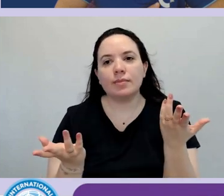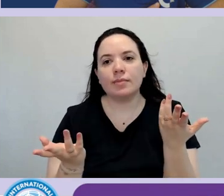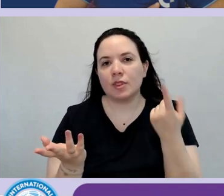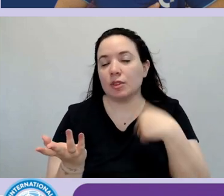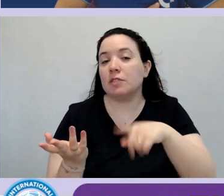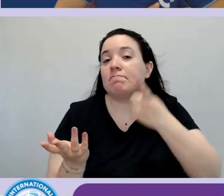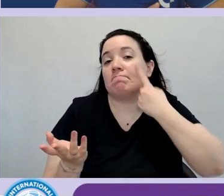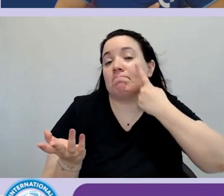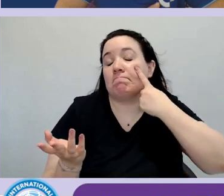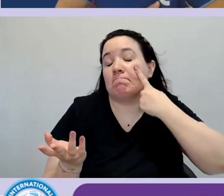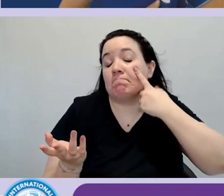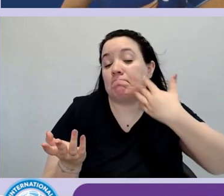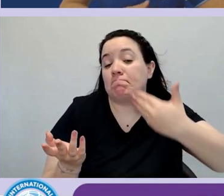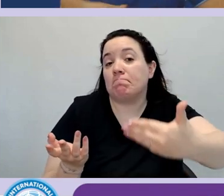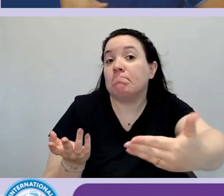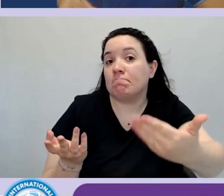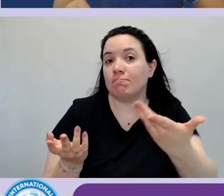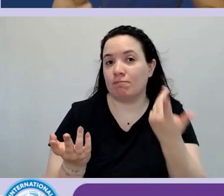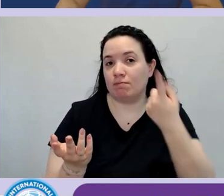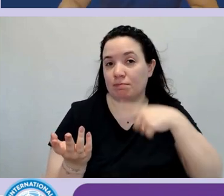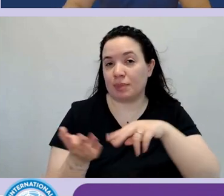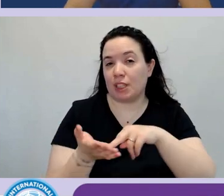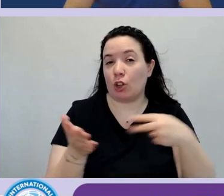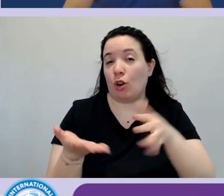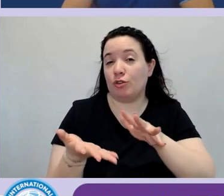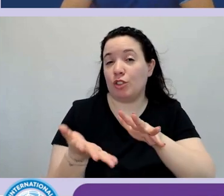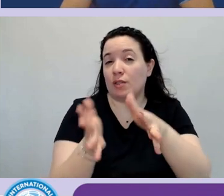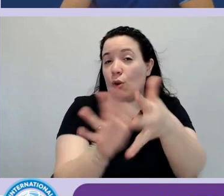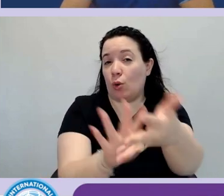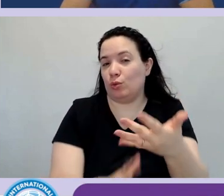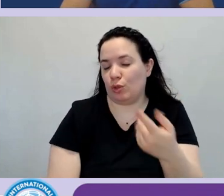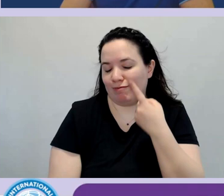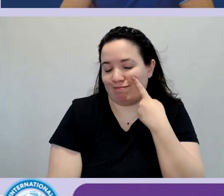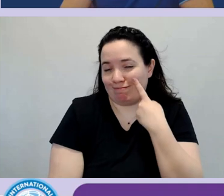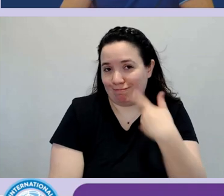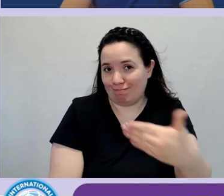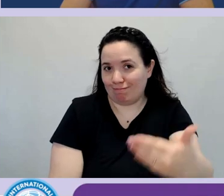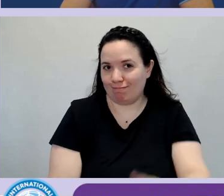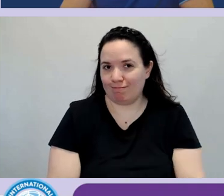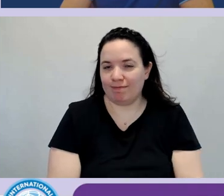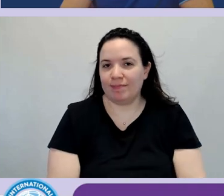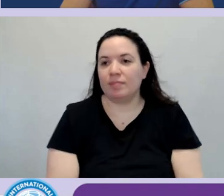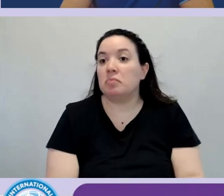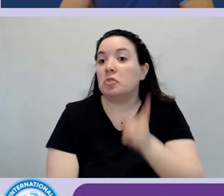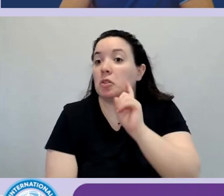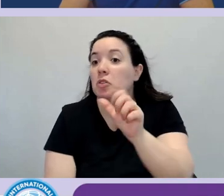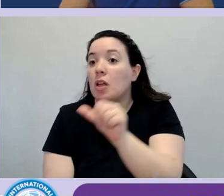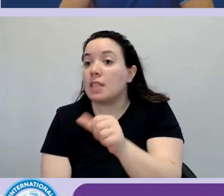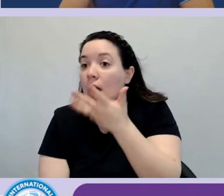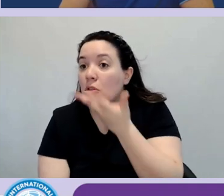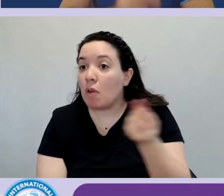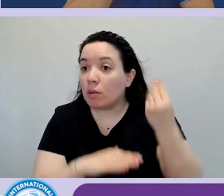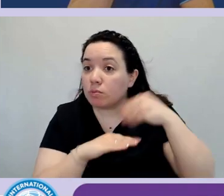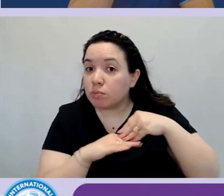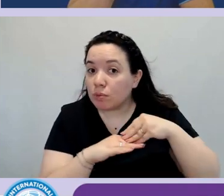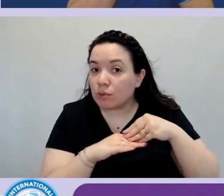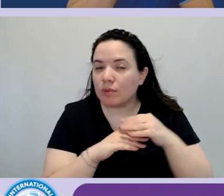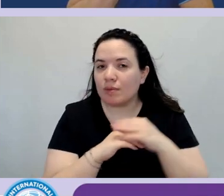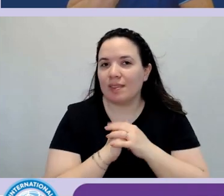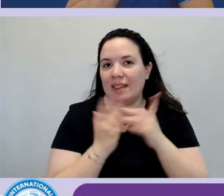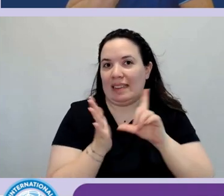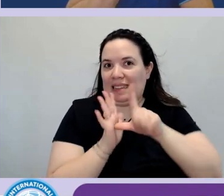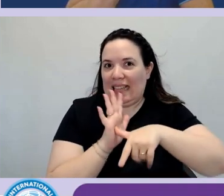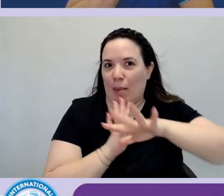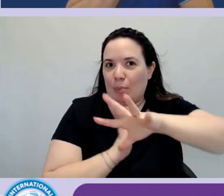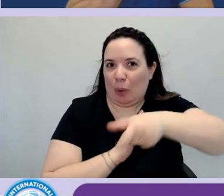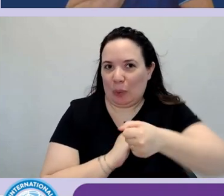per cui Staremo a vedere diciamo è un mondo in continua evoluzione Ecco poi Sauro non so se vuoi dire qualcosa per senò portiamo